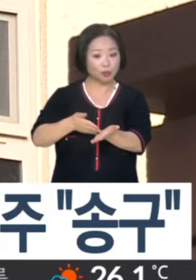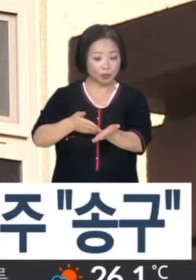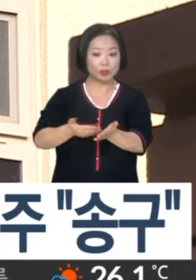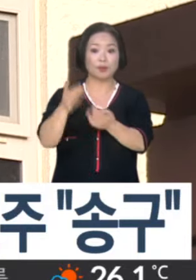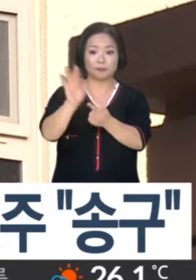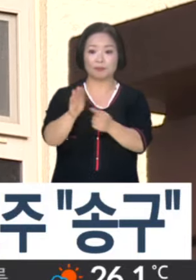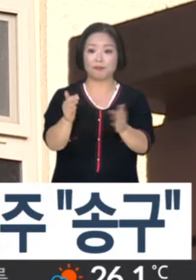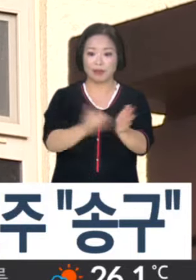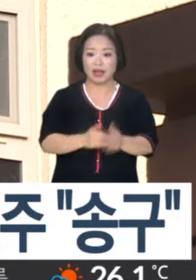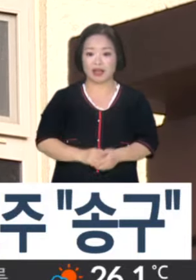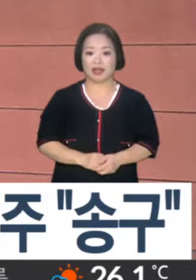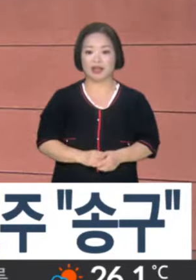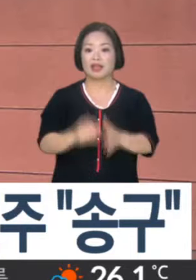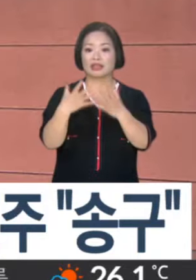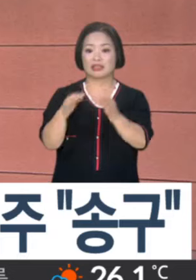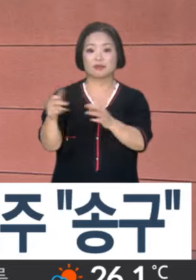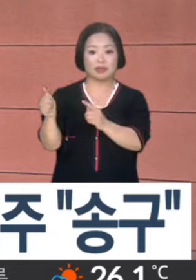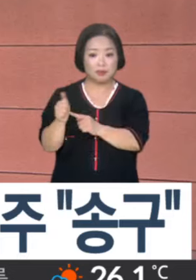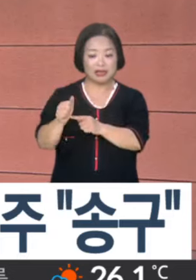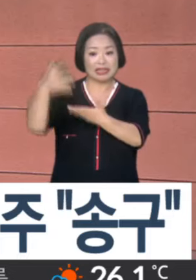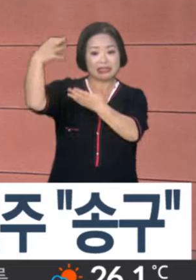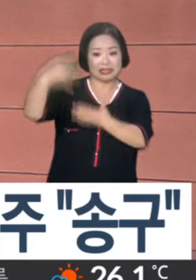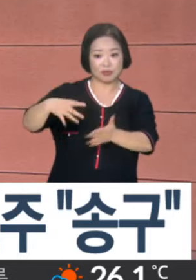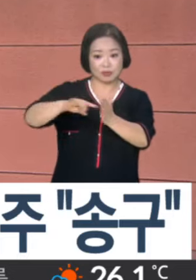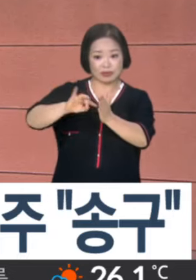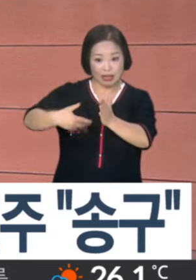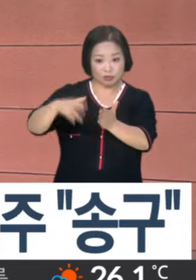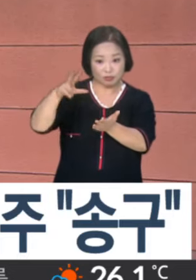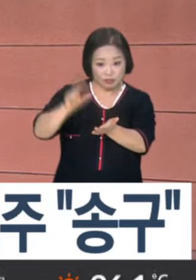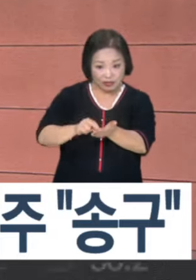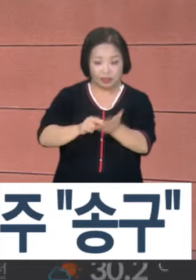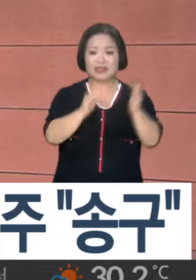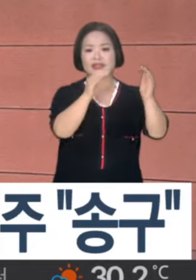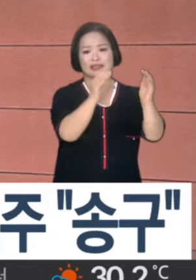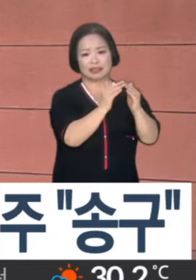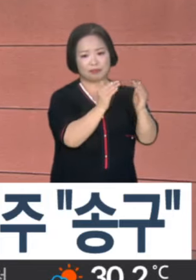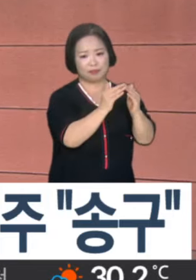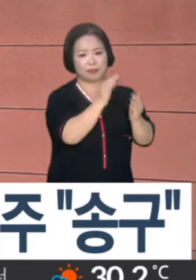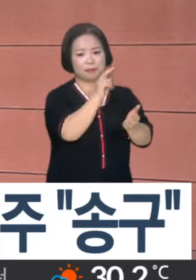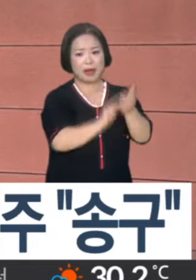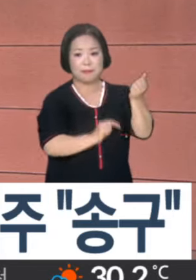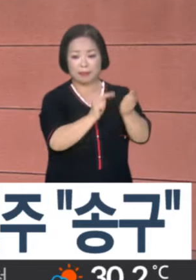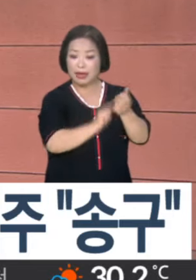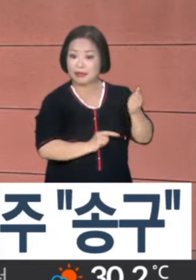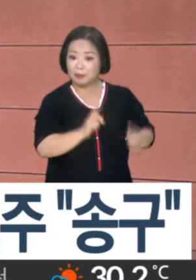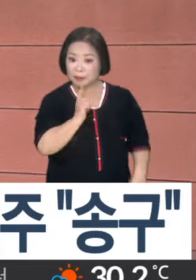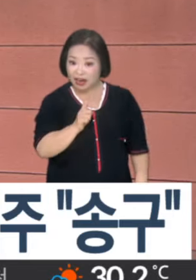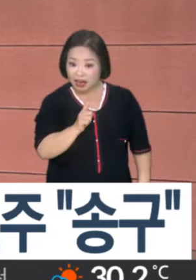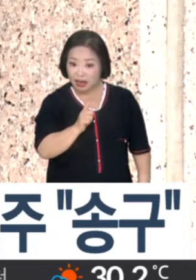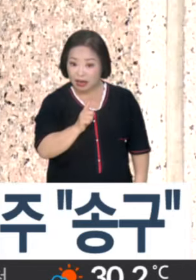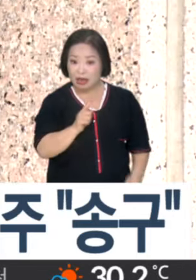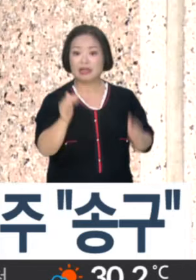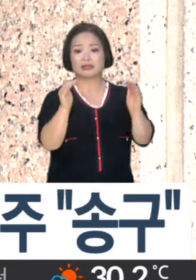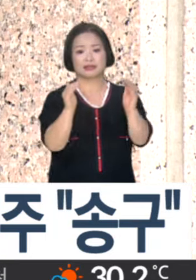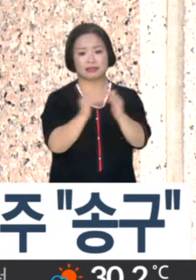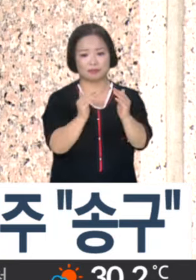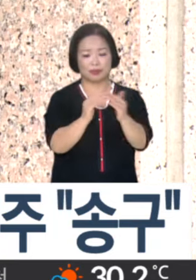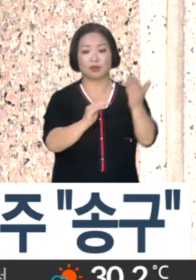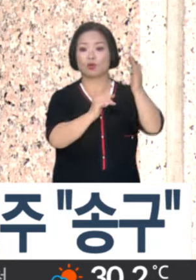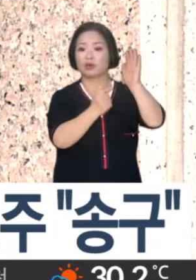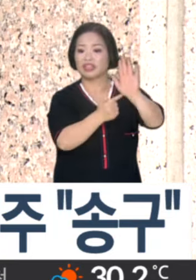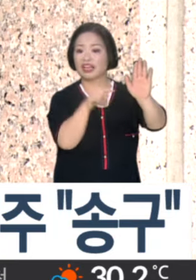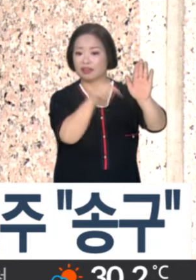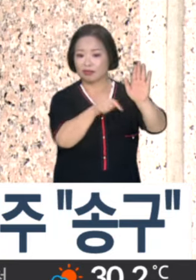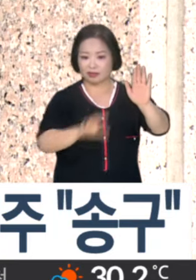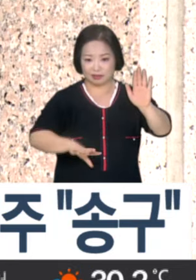밝혔습니다 김전 의원은 상속세 등의 문제로 사를 부득이 매각했다고 설명하면서 사가 공개되는